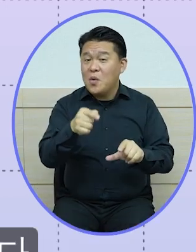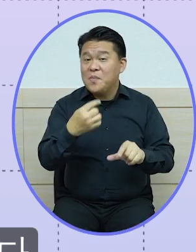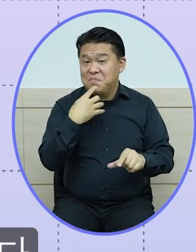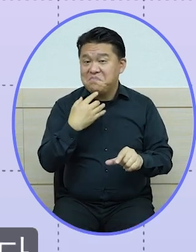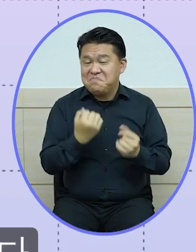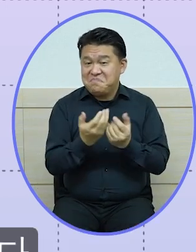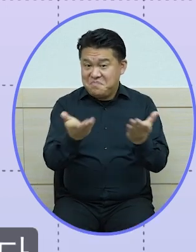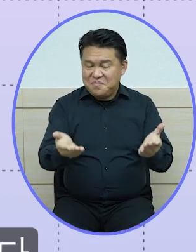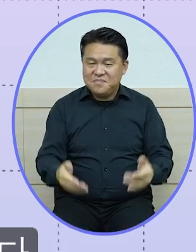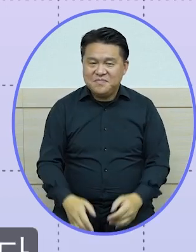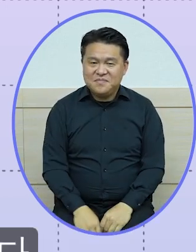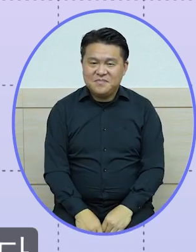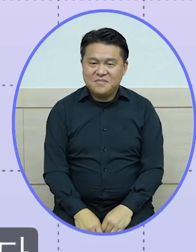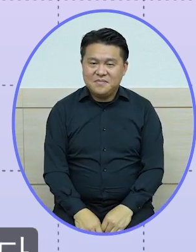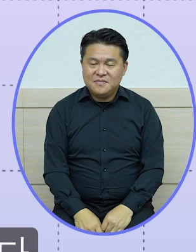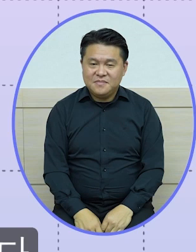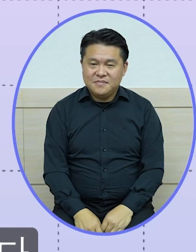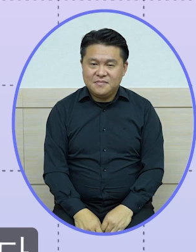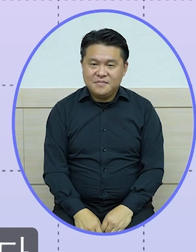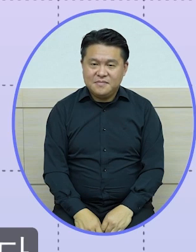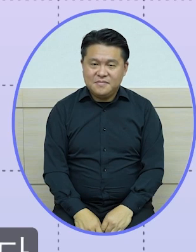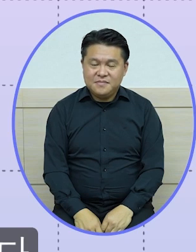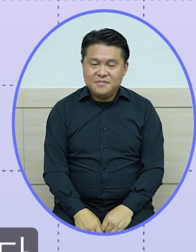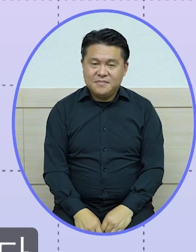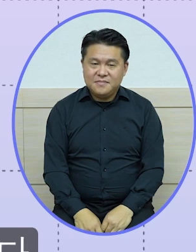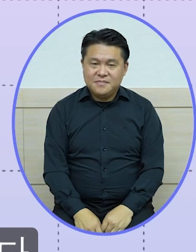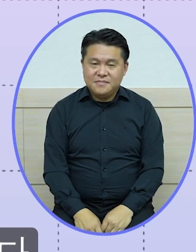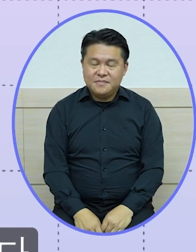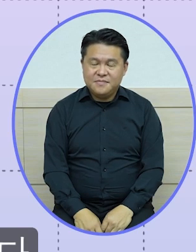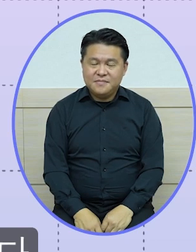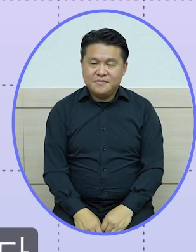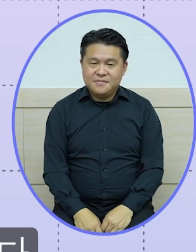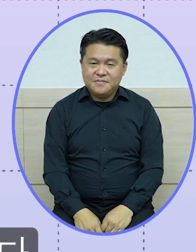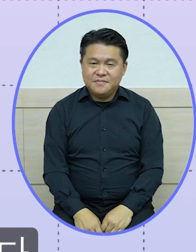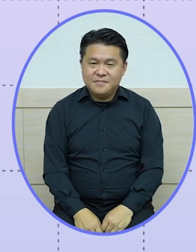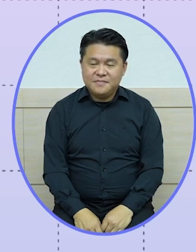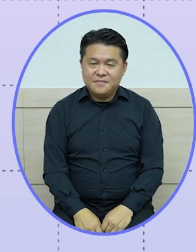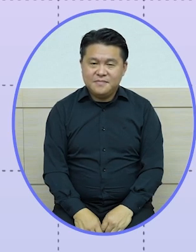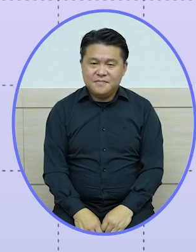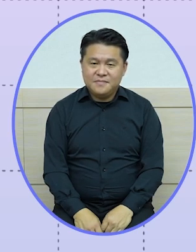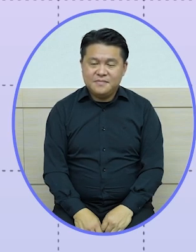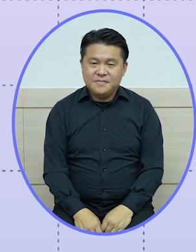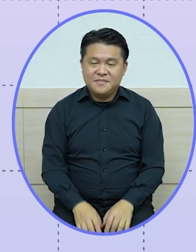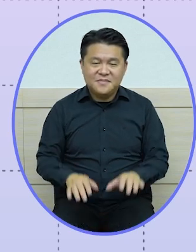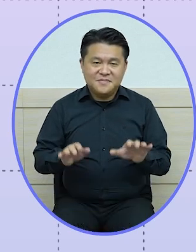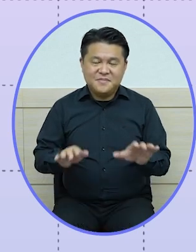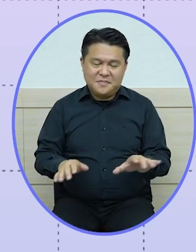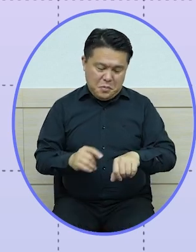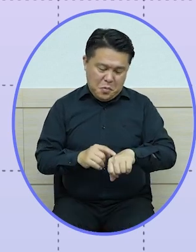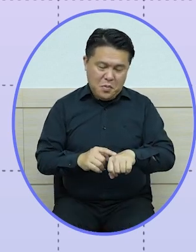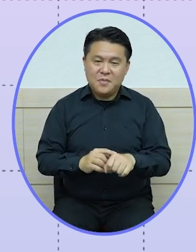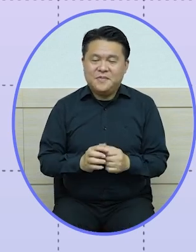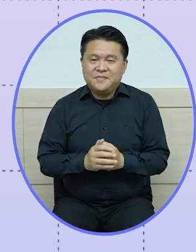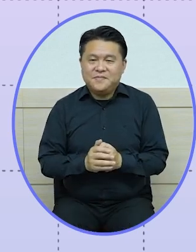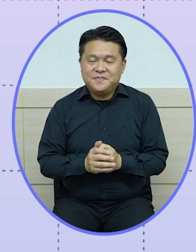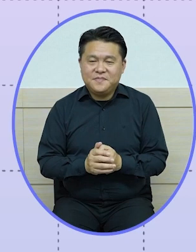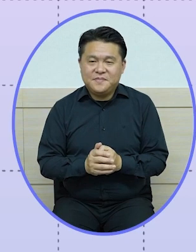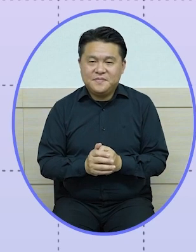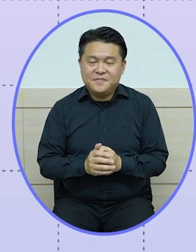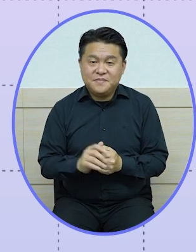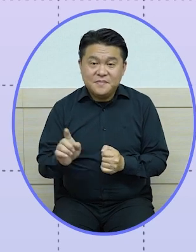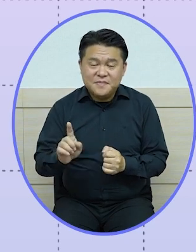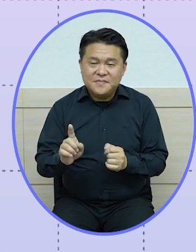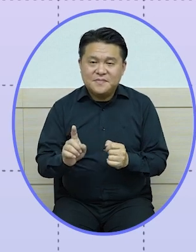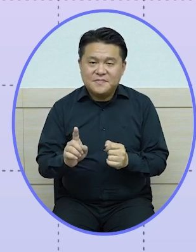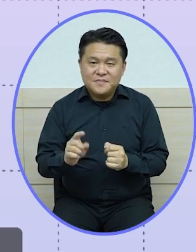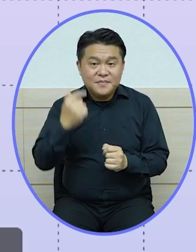될것 같습니다. 그리고 끝으로 이제